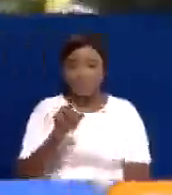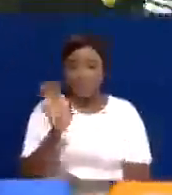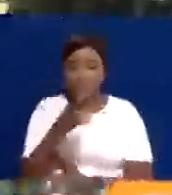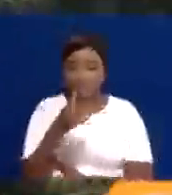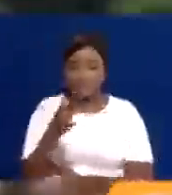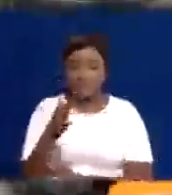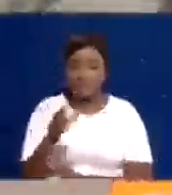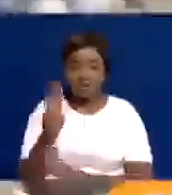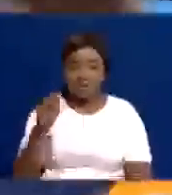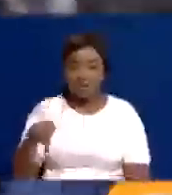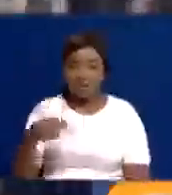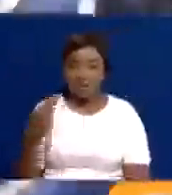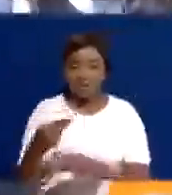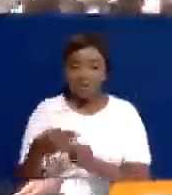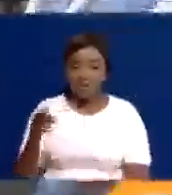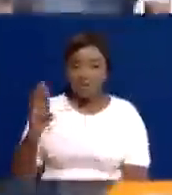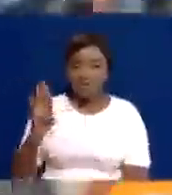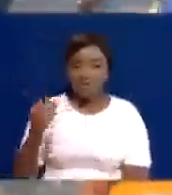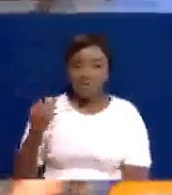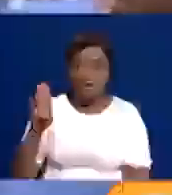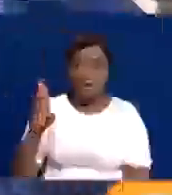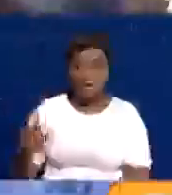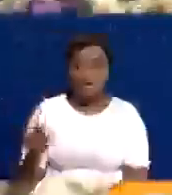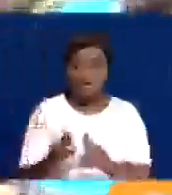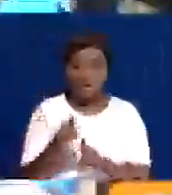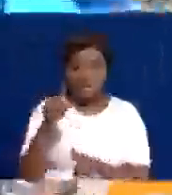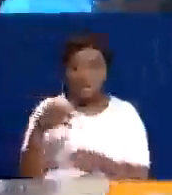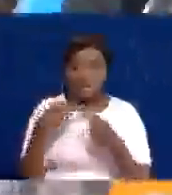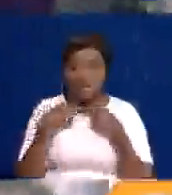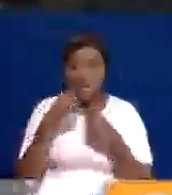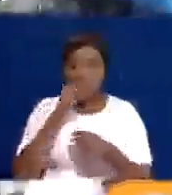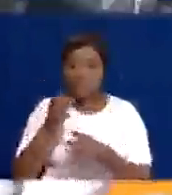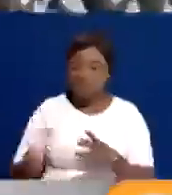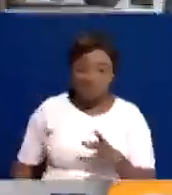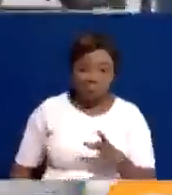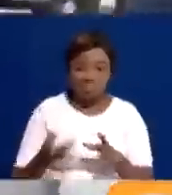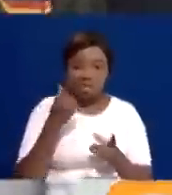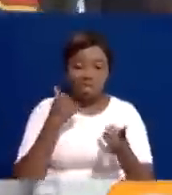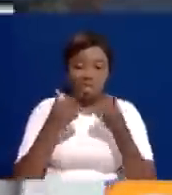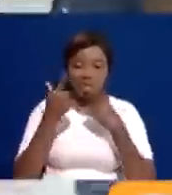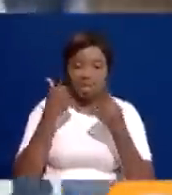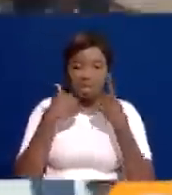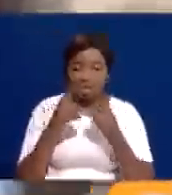wale waliojipata kwenye kizaza hicho na kurushiwa vitoa machozi.